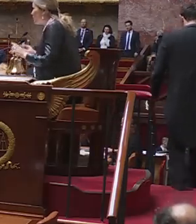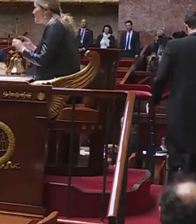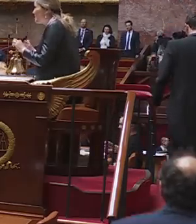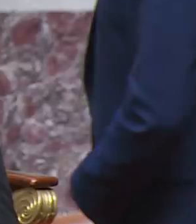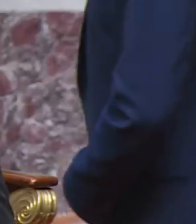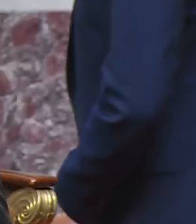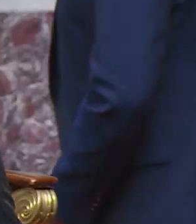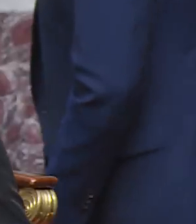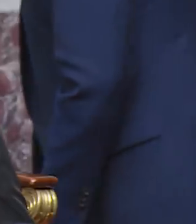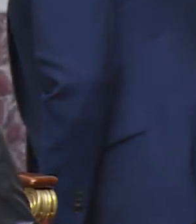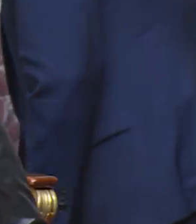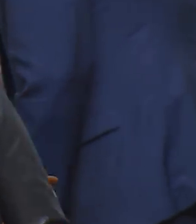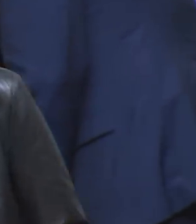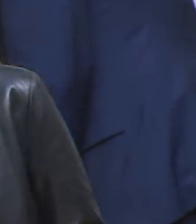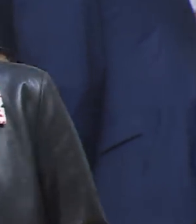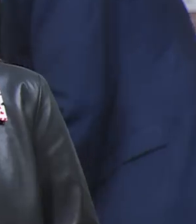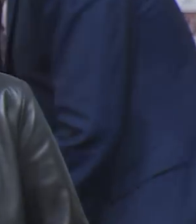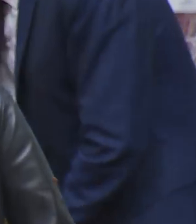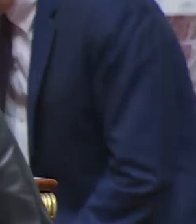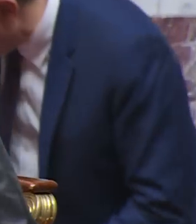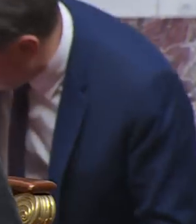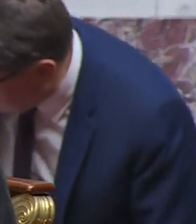Bonjour à tous, la séance est ouverte.